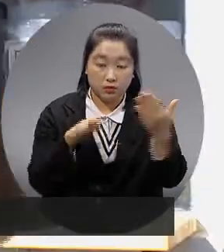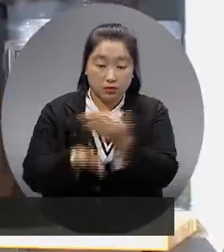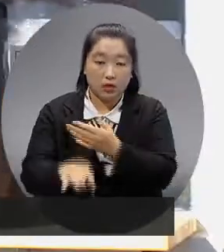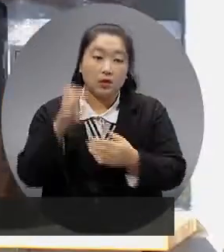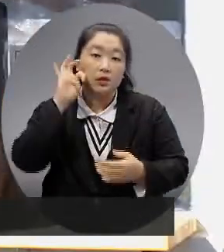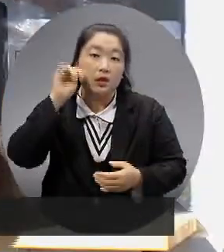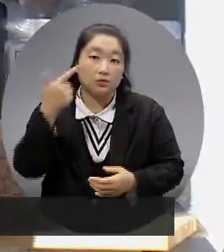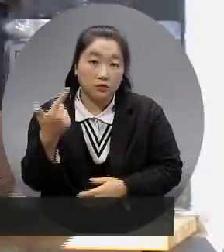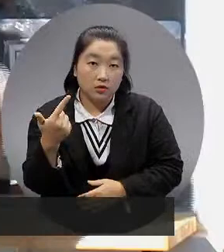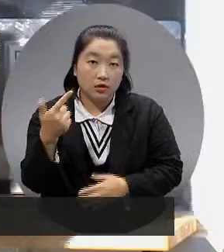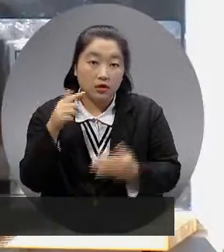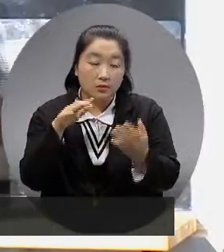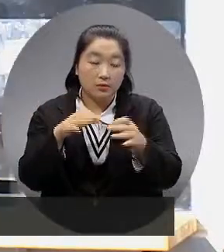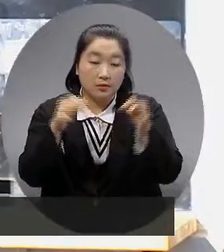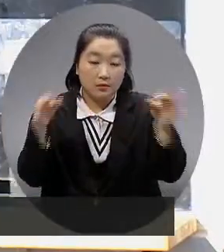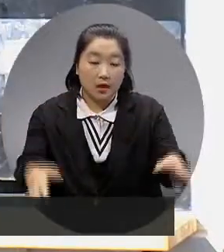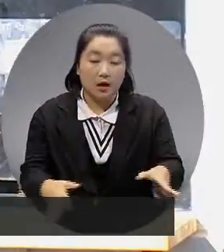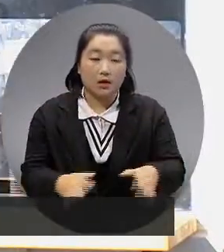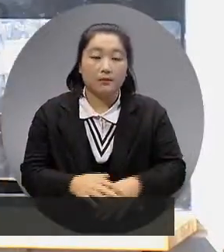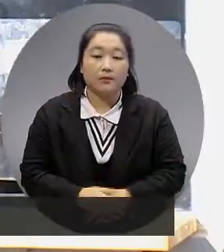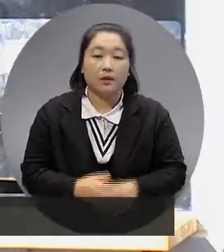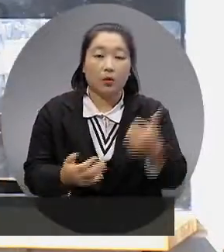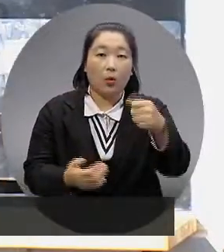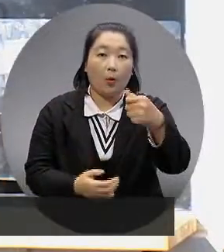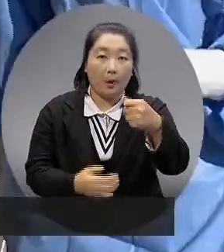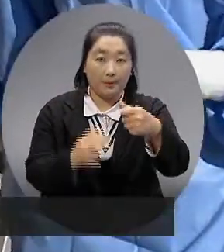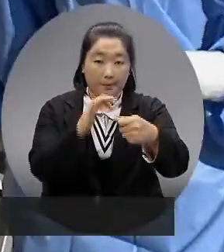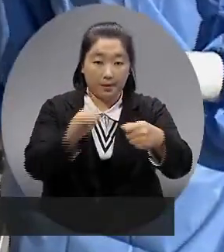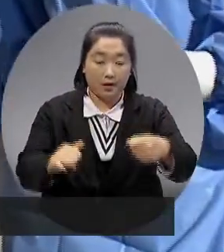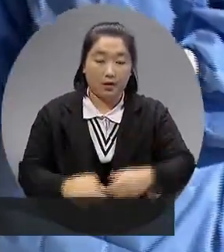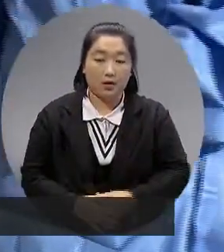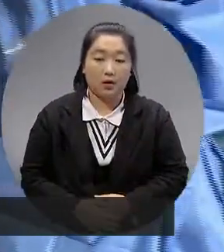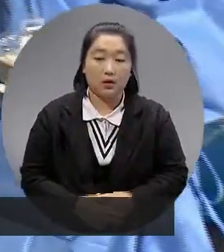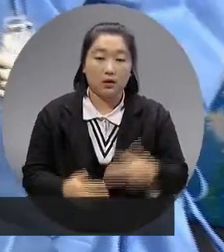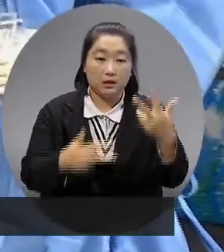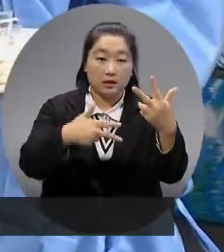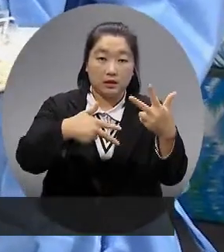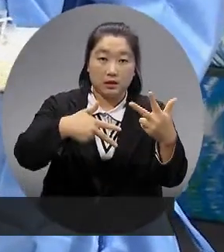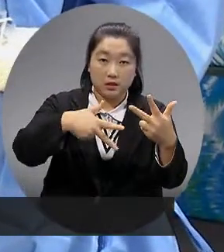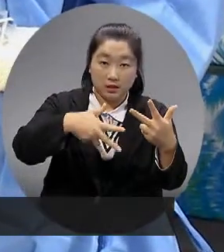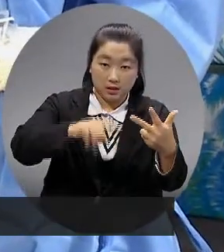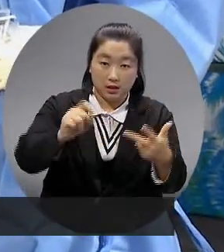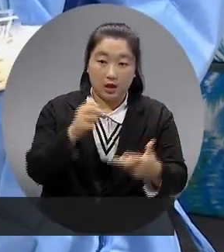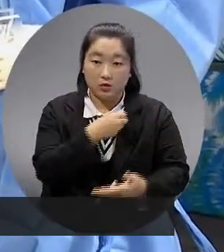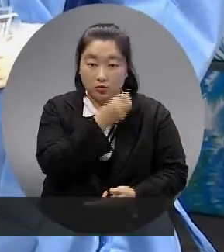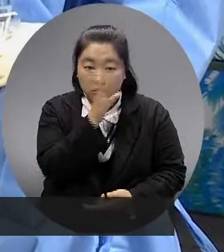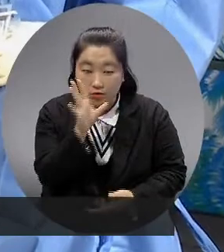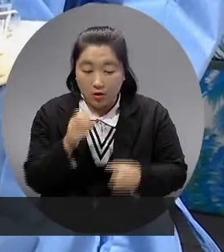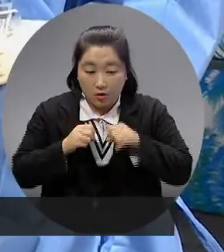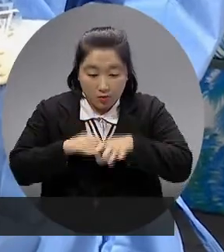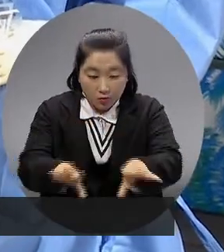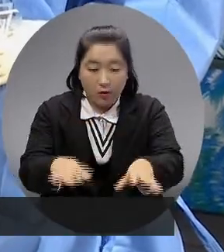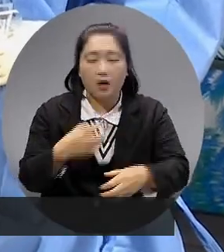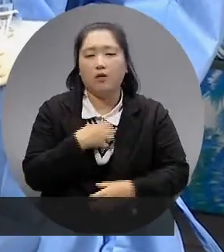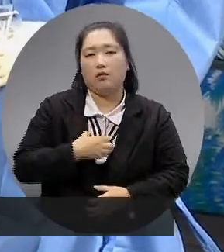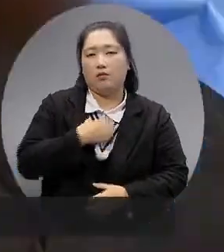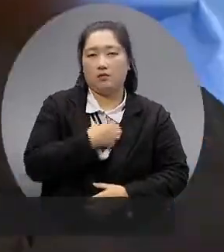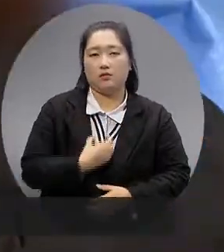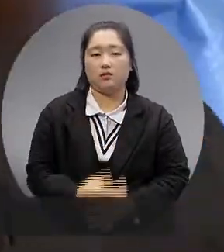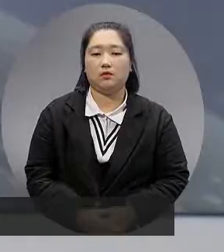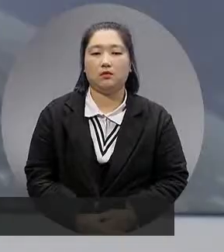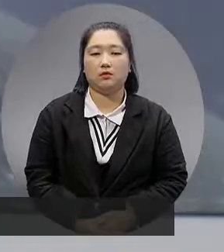46일 만에 하루 확진자 수가 5만 명대를 기록해 7차 유행에 대한 우려가 커지고 있습니다.